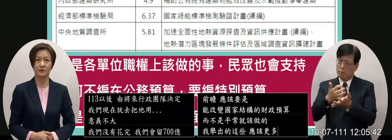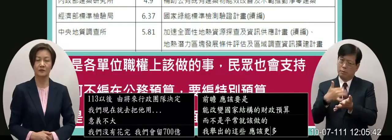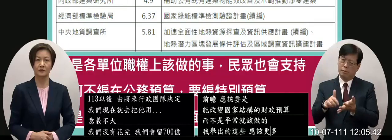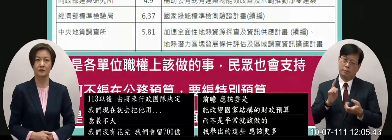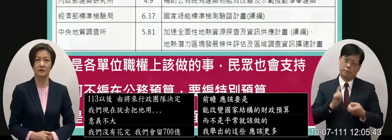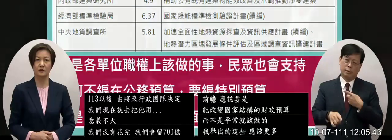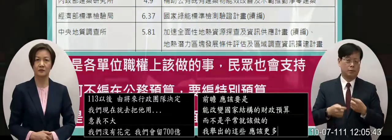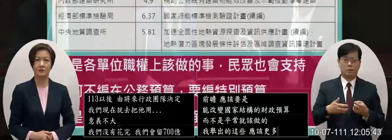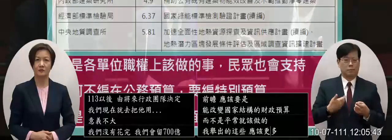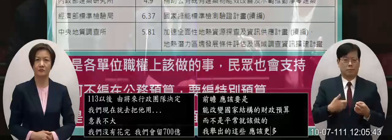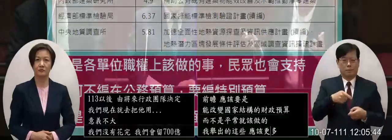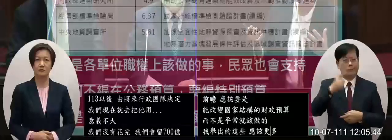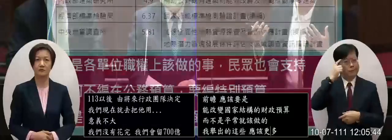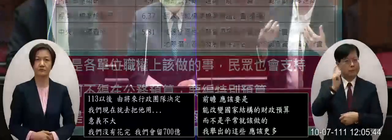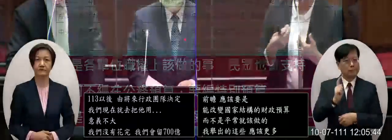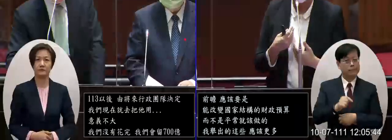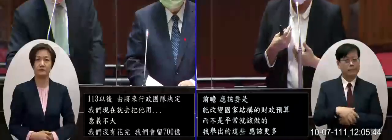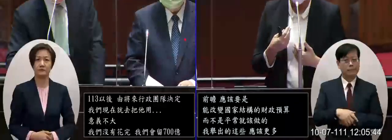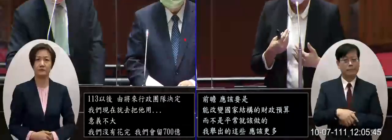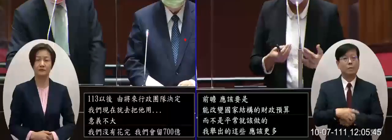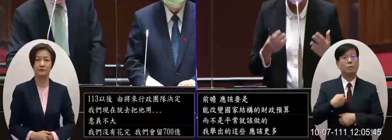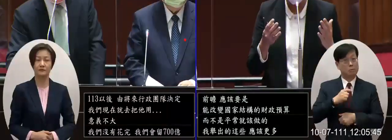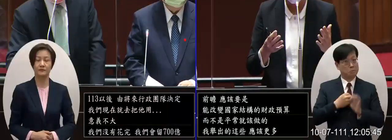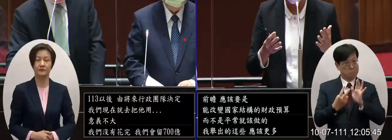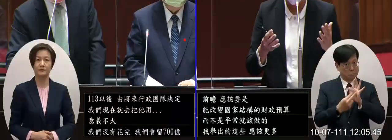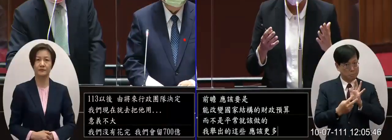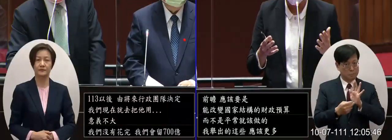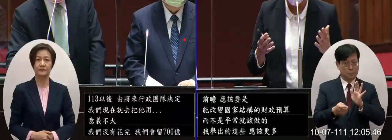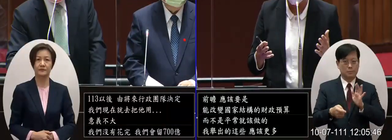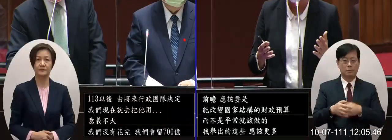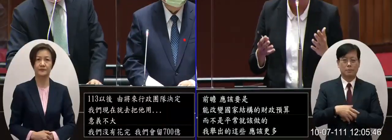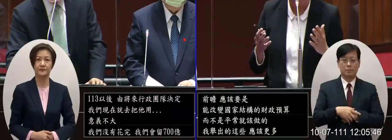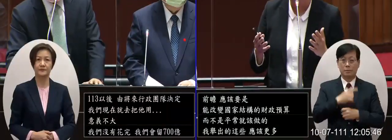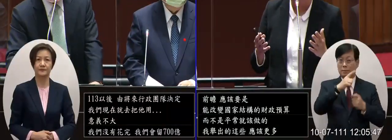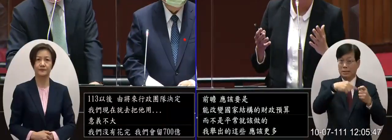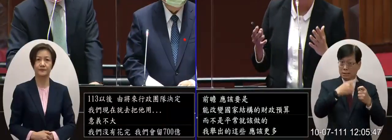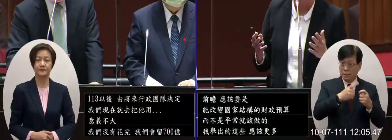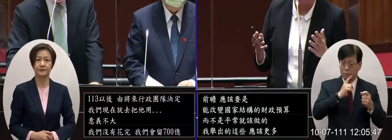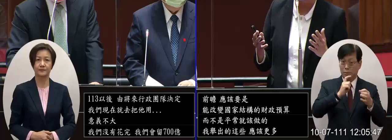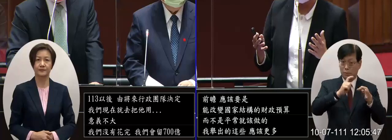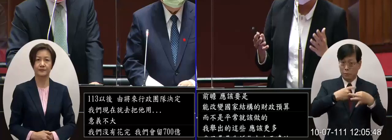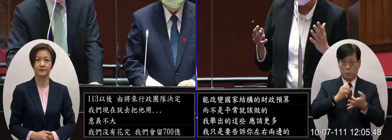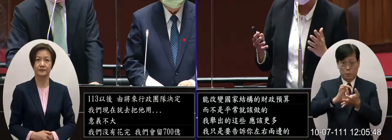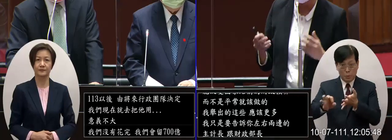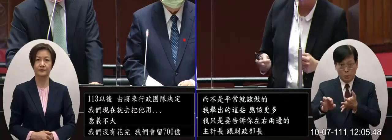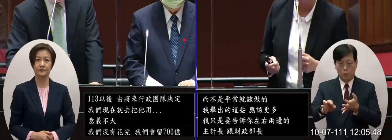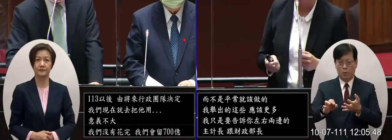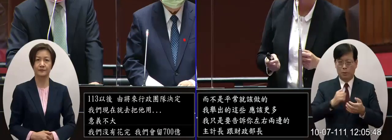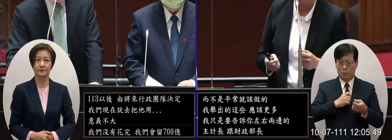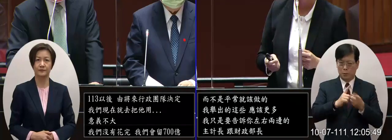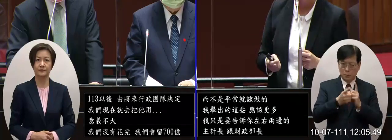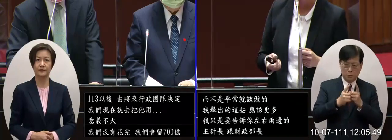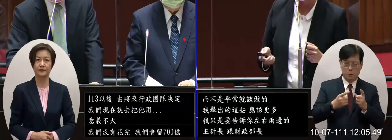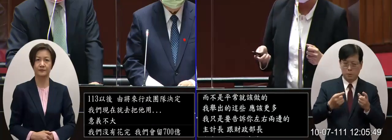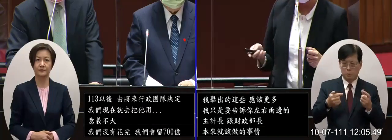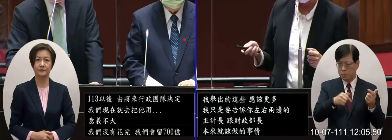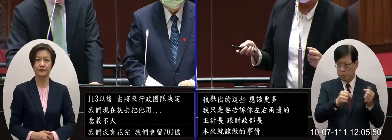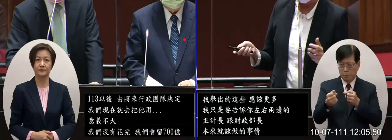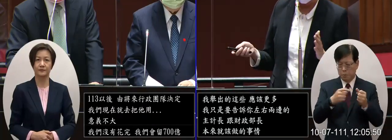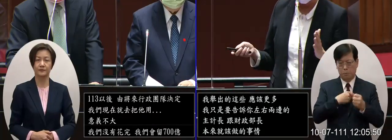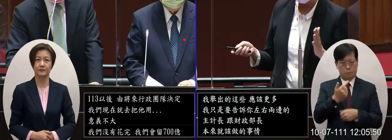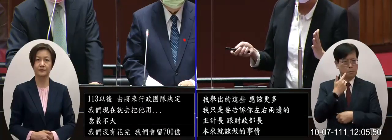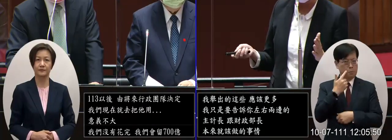算，我不知道是什么意思。我的解读是，就是要把年度的收支的账目做得很漂亮。好，